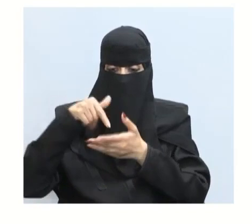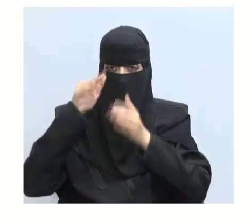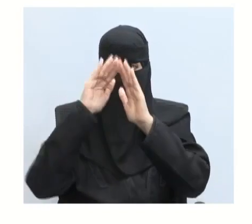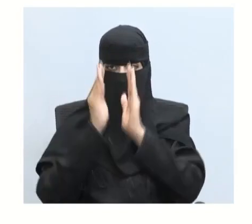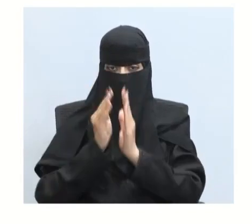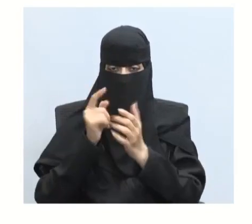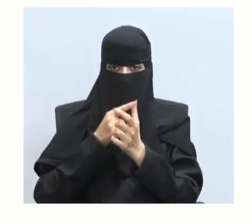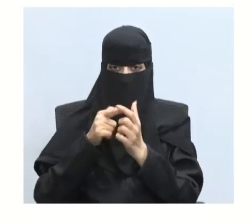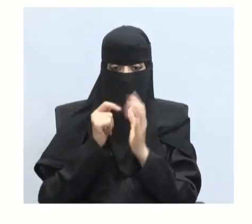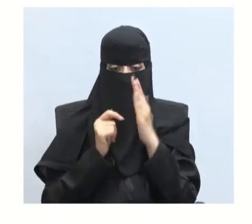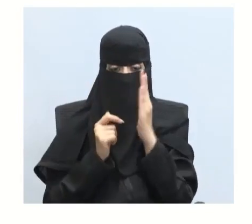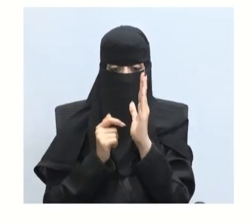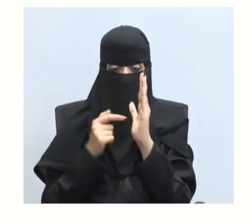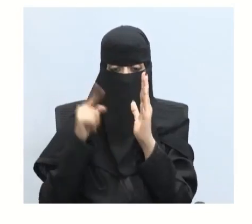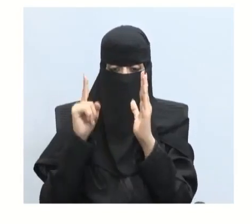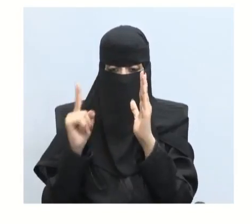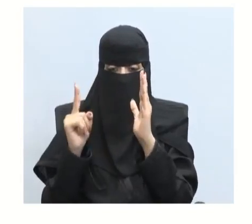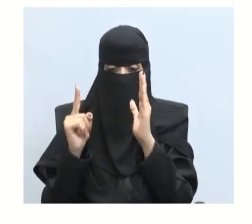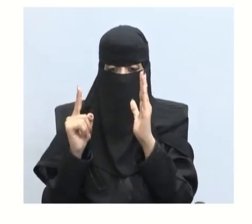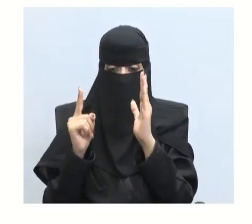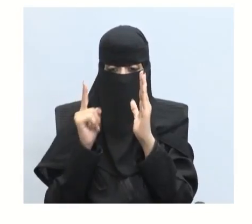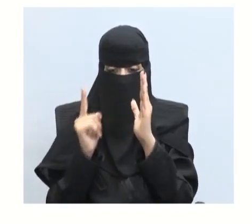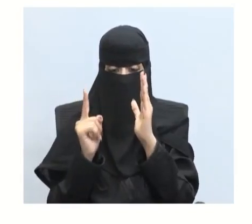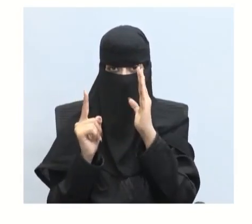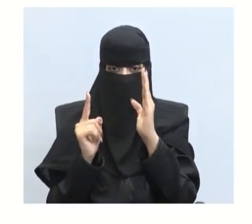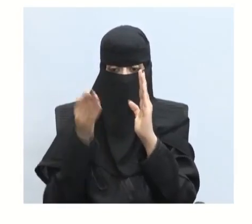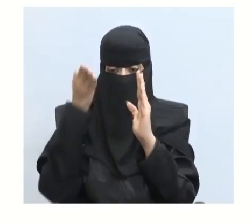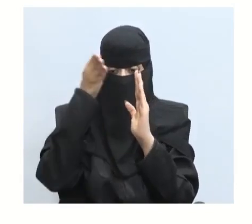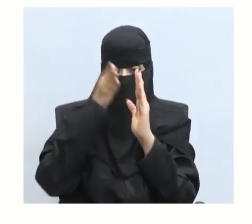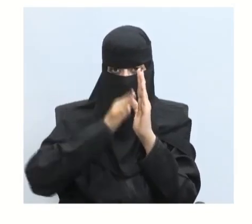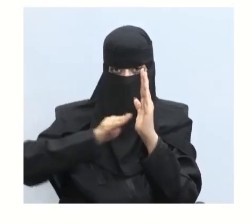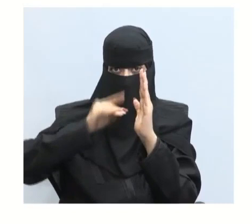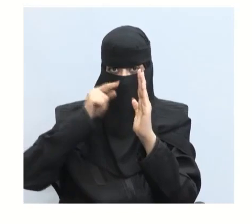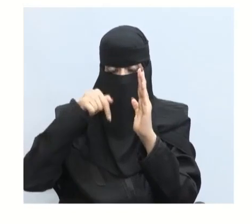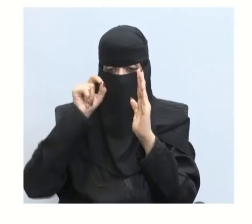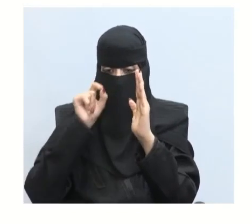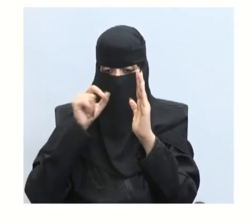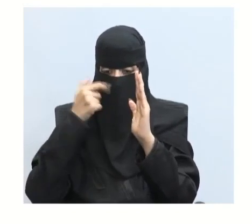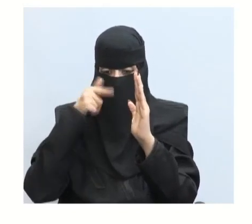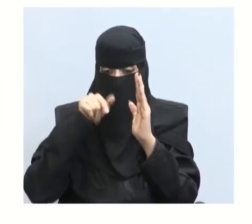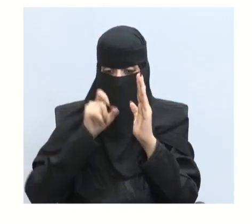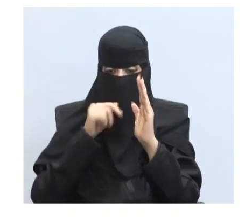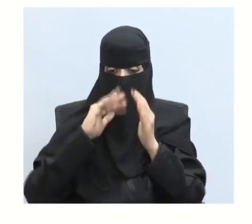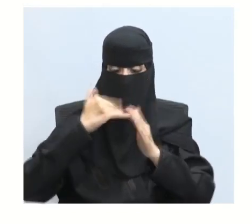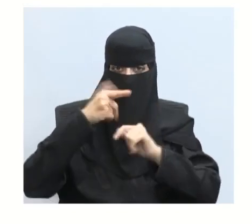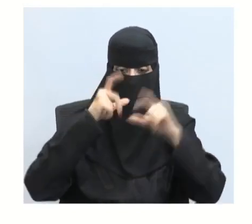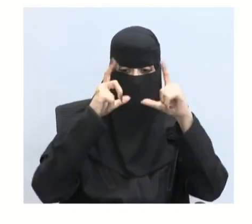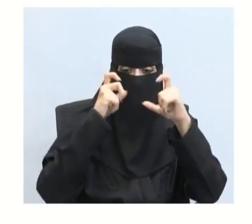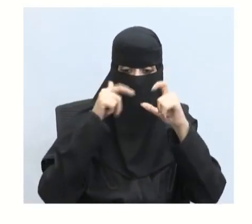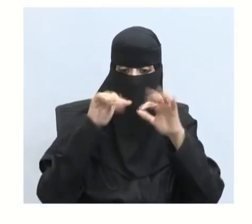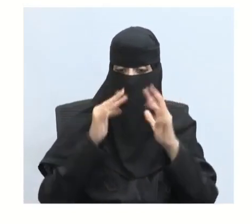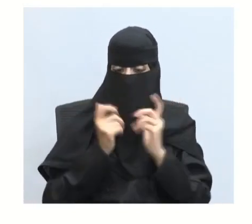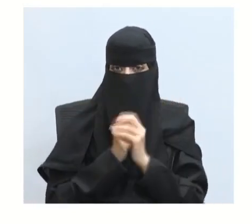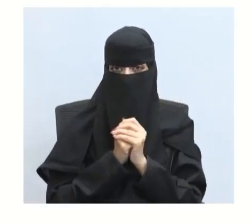كان موقع الجسم بين البؤره بين المراه المقعره والبؤره اذا موقع الجسم الان